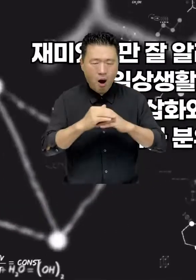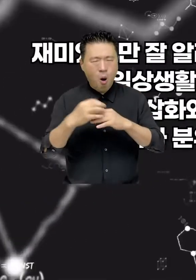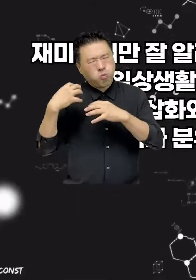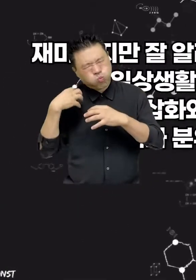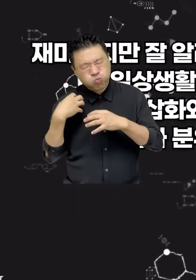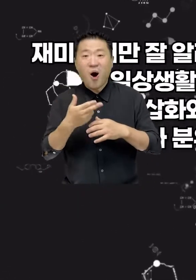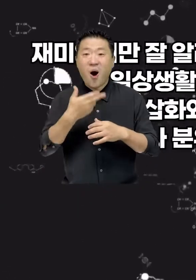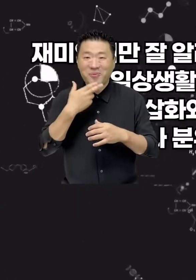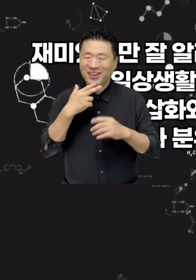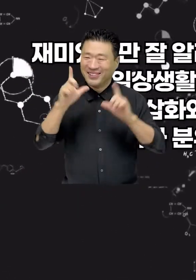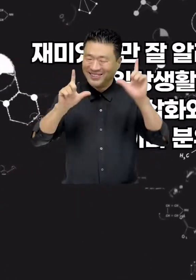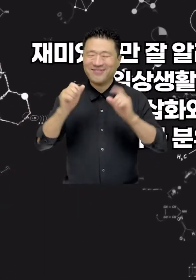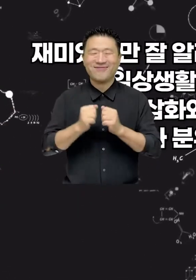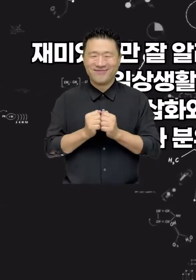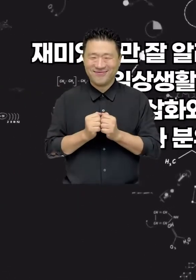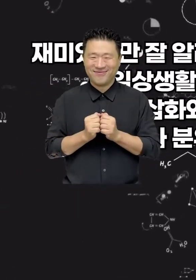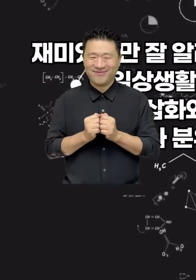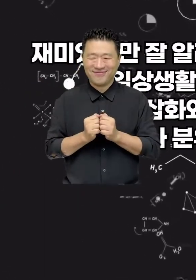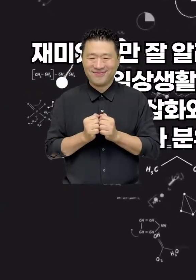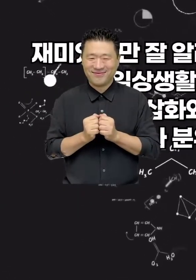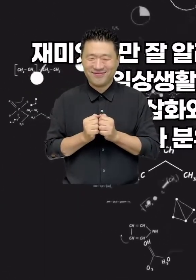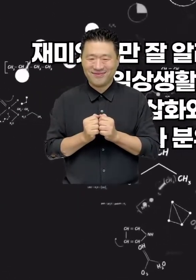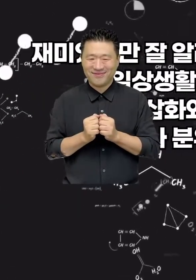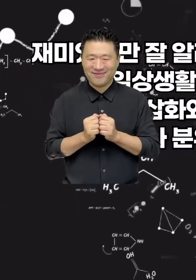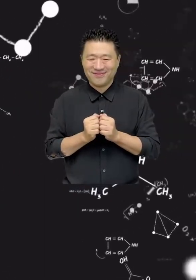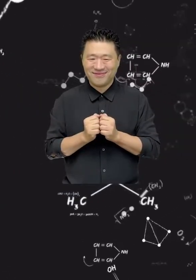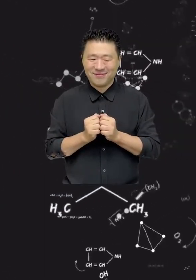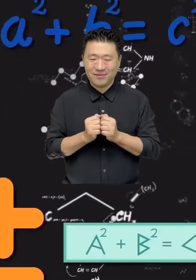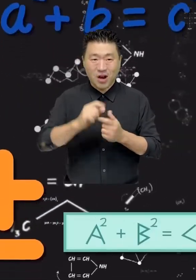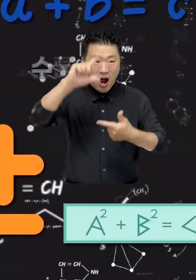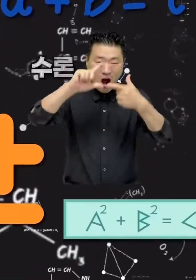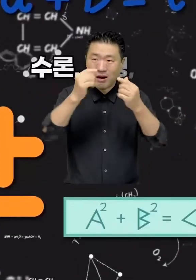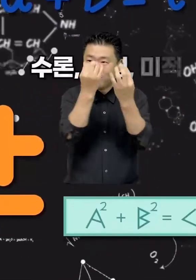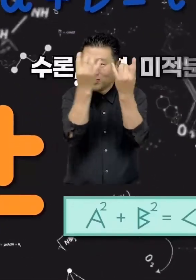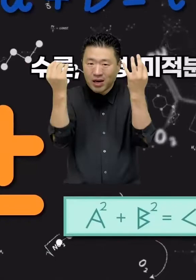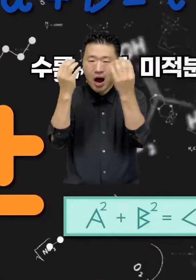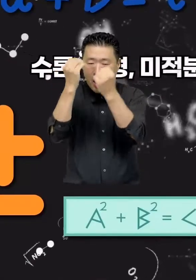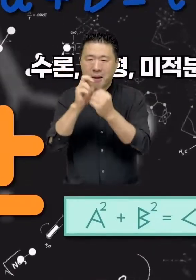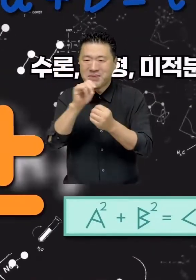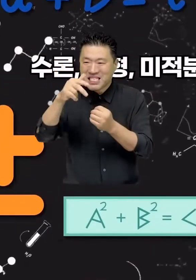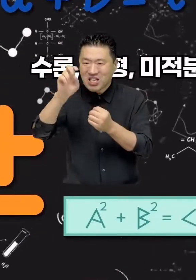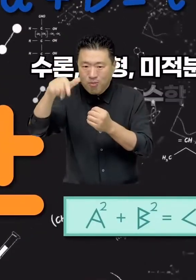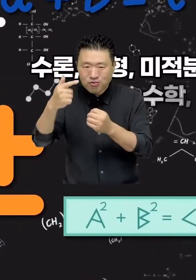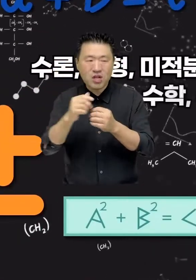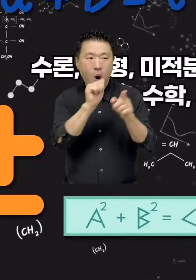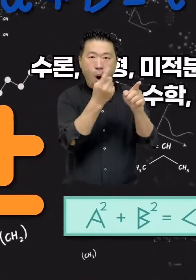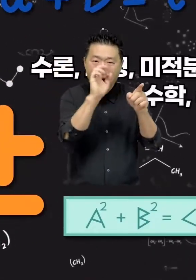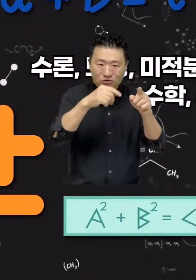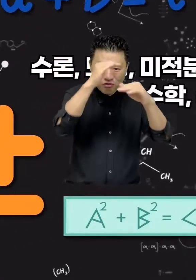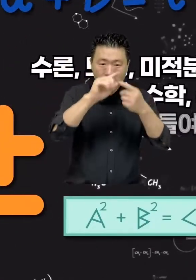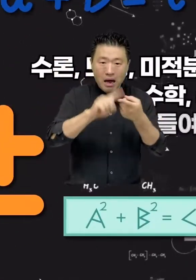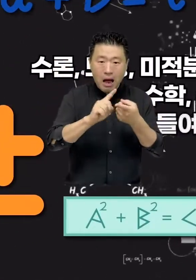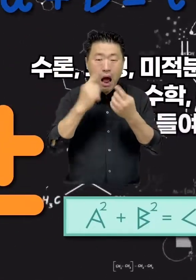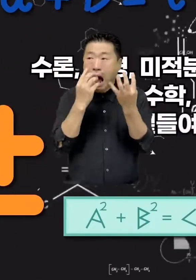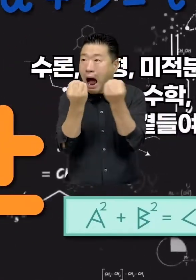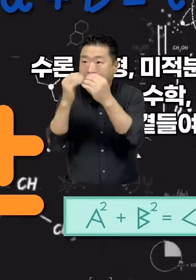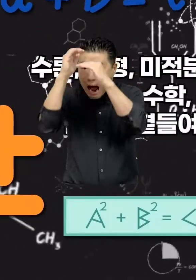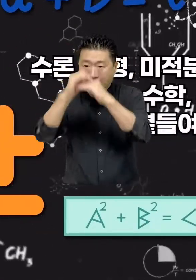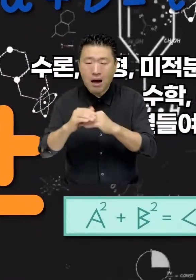내용이나 분위기가 결코 무겁지 않습니다. 수론, 도형, 미적분, 확률,